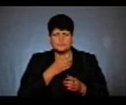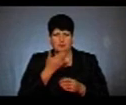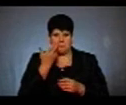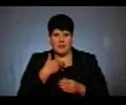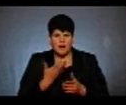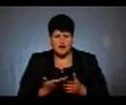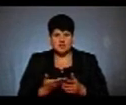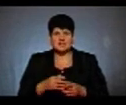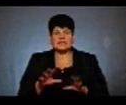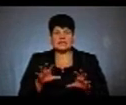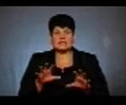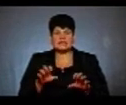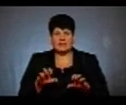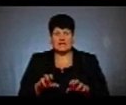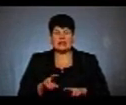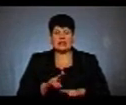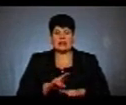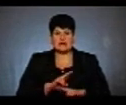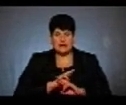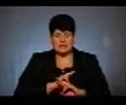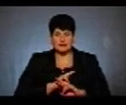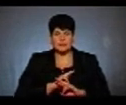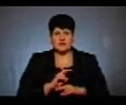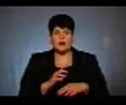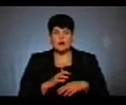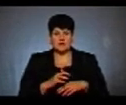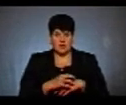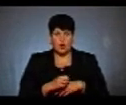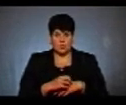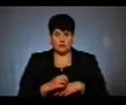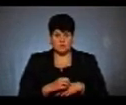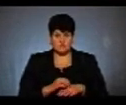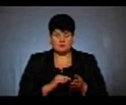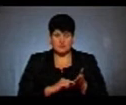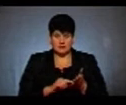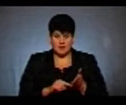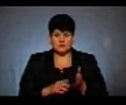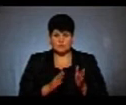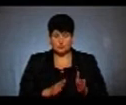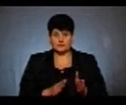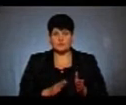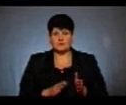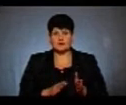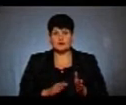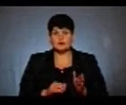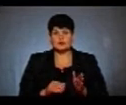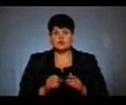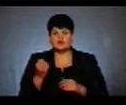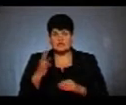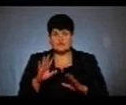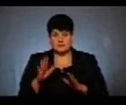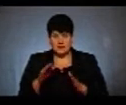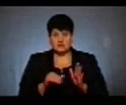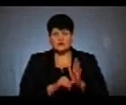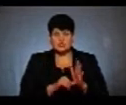тварина гине. Щодо котів особливо, я також відзначив, тому що з цих 14 випадків сказу, які були за 9 місяців, 6 випадків припадає на коти.